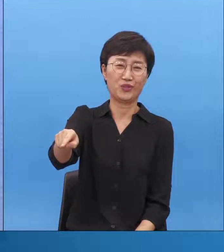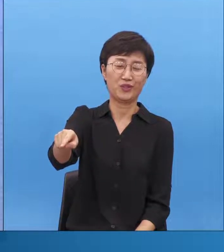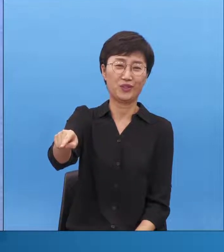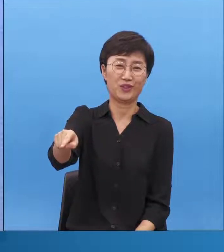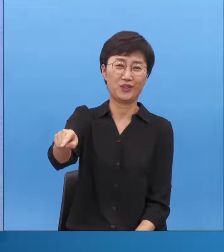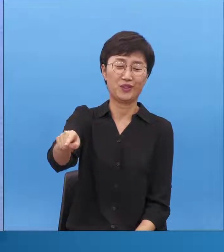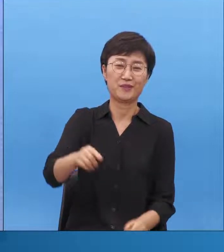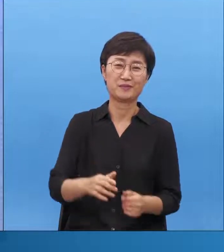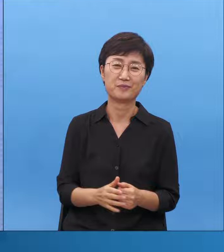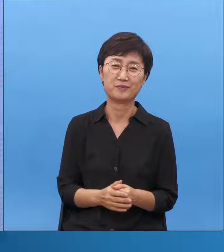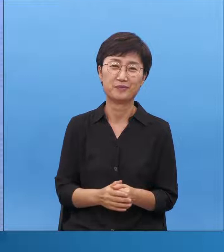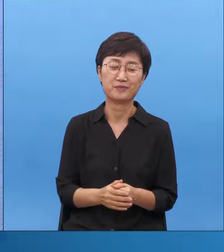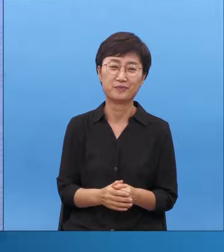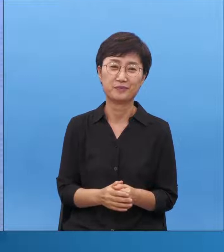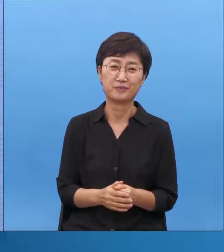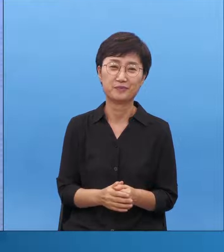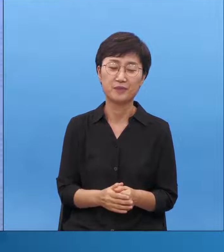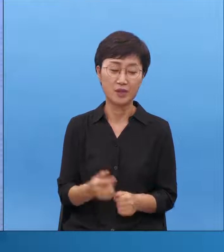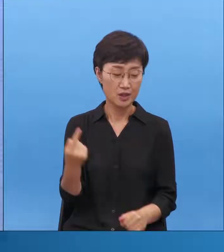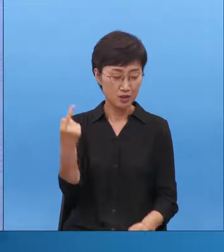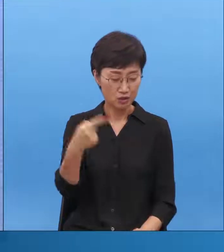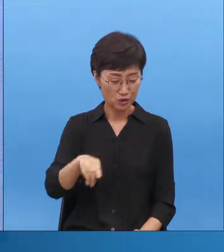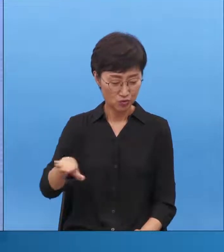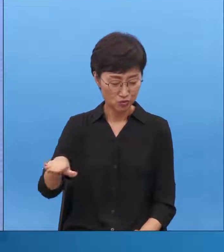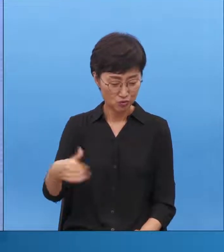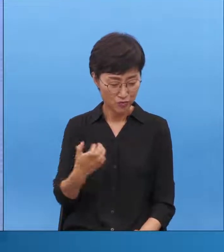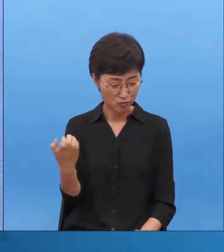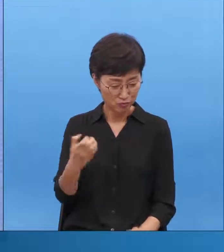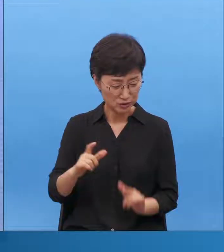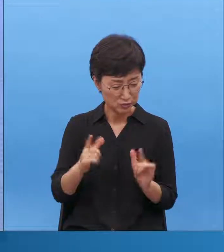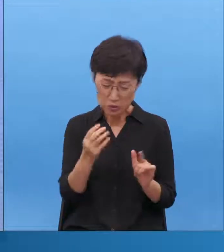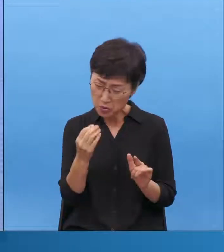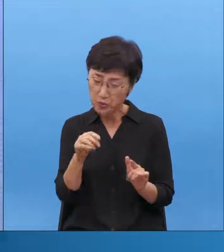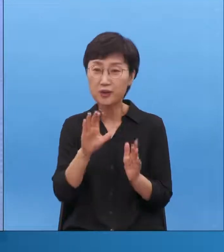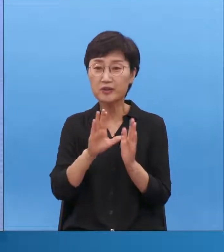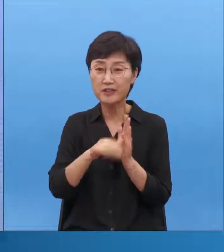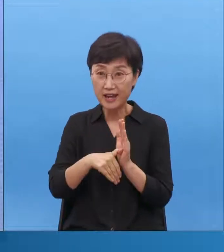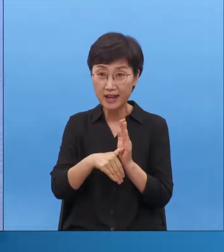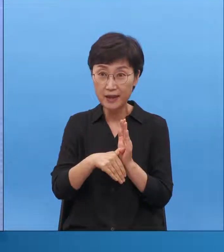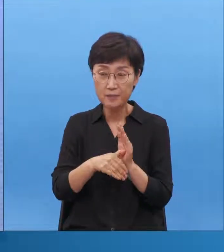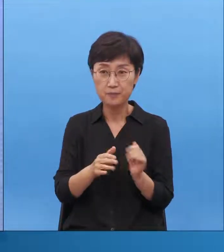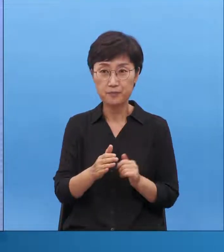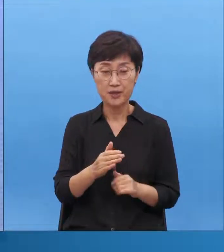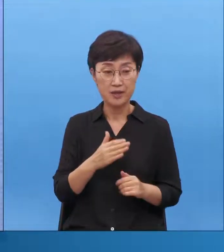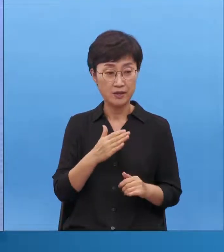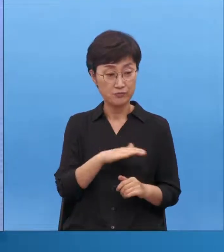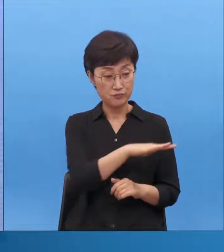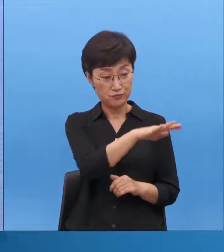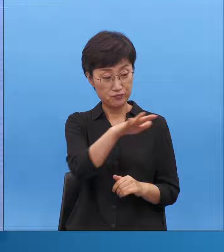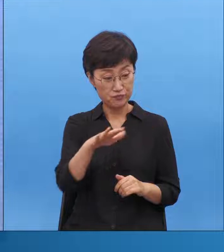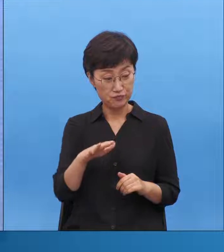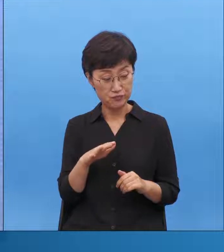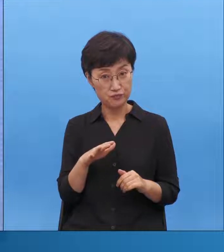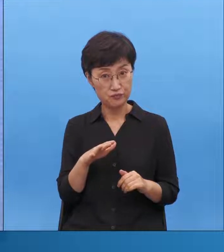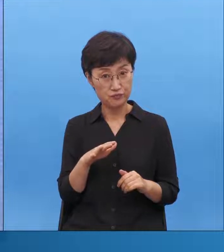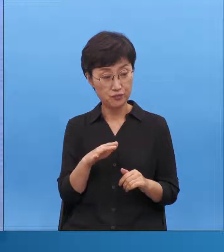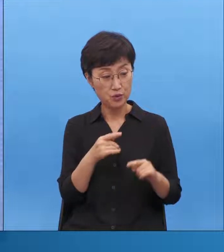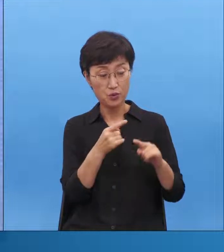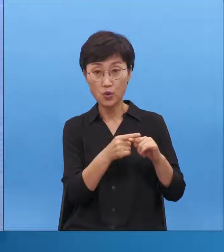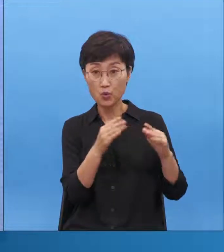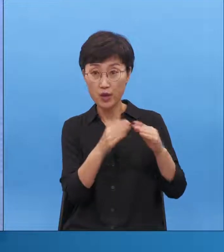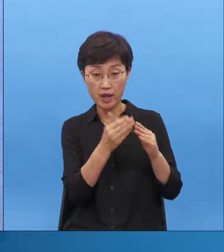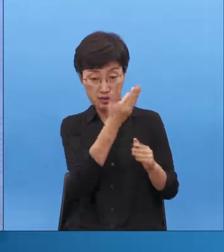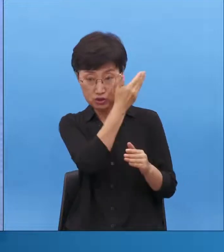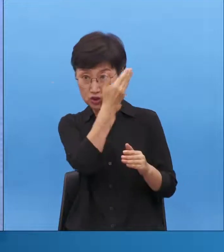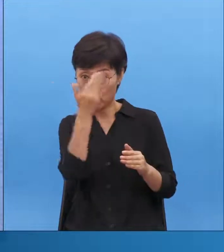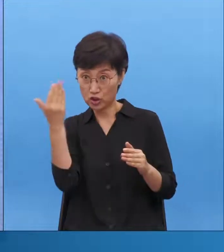Emmanuel Soul Church today. 또 1990년대도 똑같이 우리 아이들을 데리고 훈련시키러